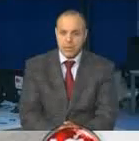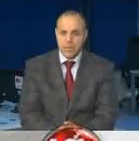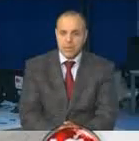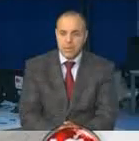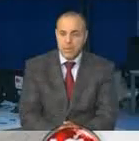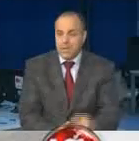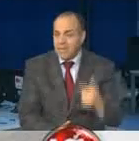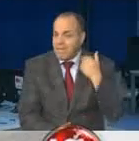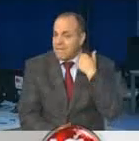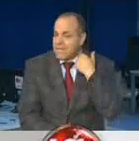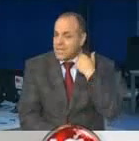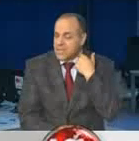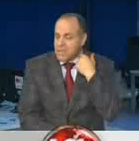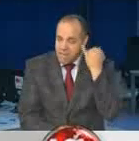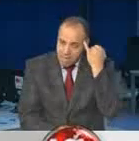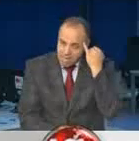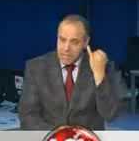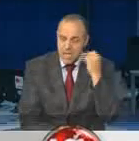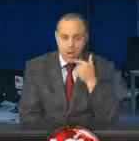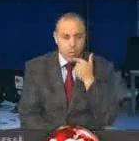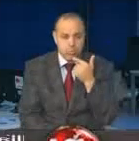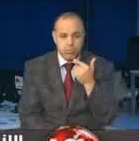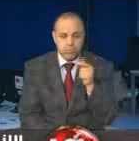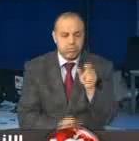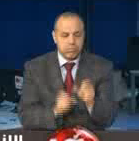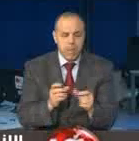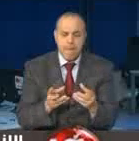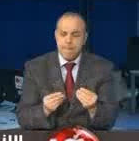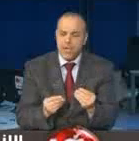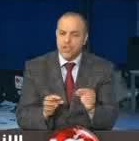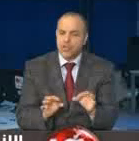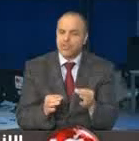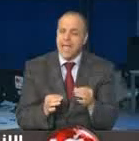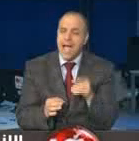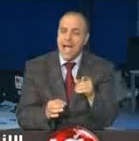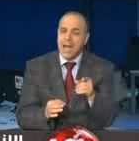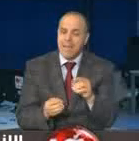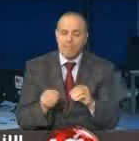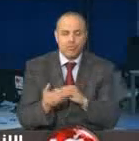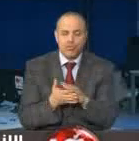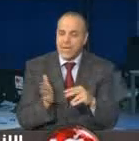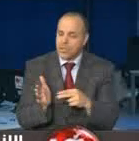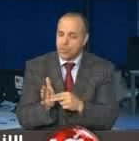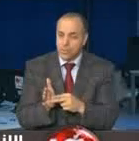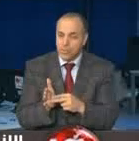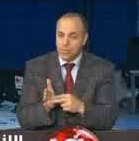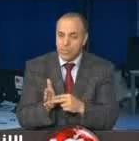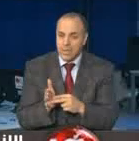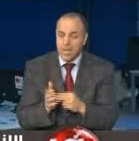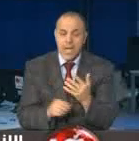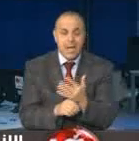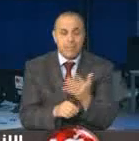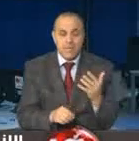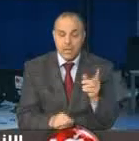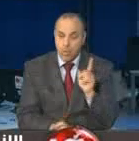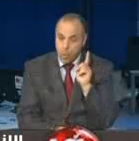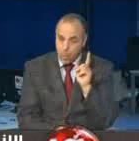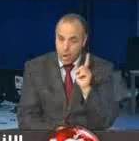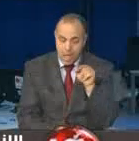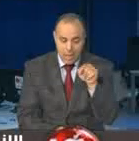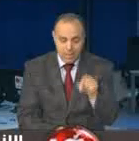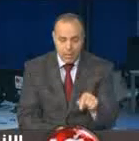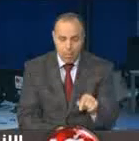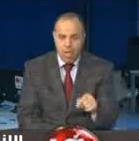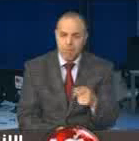عقب فشل سلسلة مبادرات أطلقتها أطراف عدة لإيجاد حل للأزمة السورية على مدى 5 سنوات ما حال